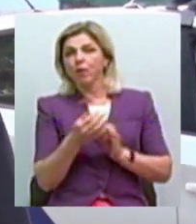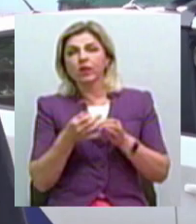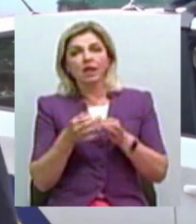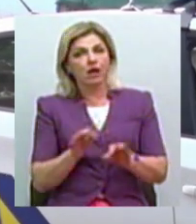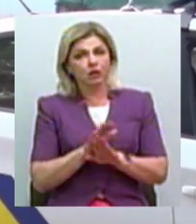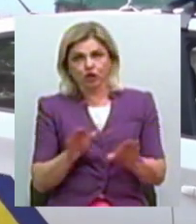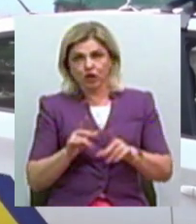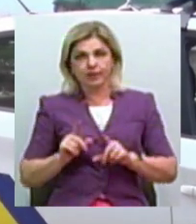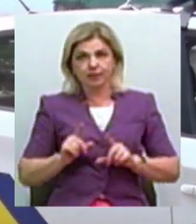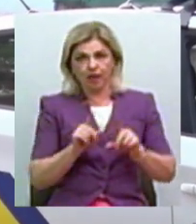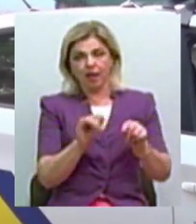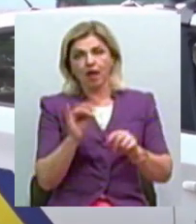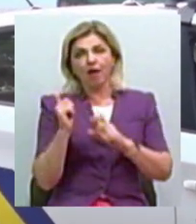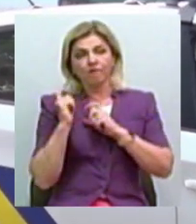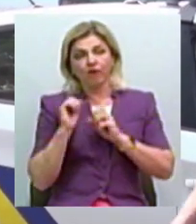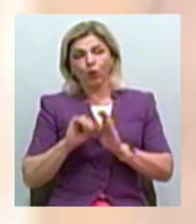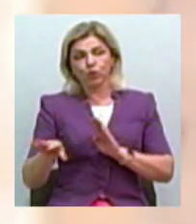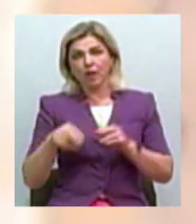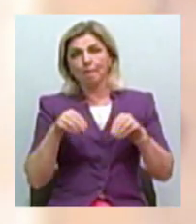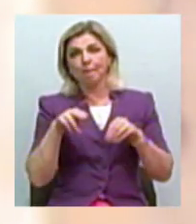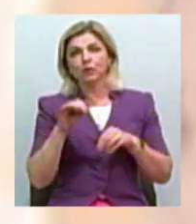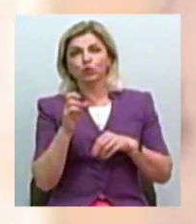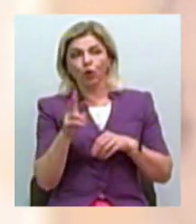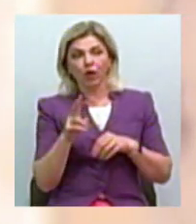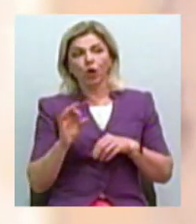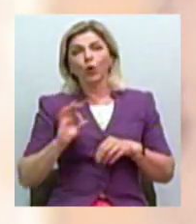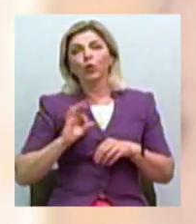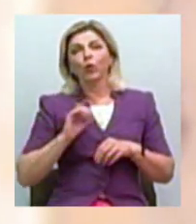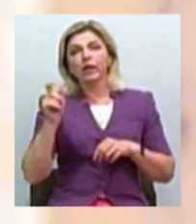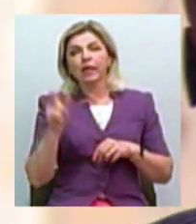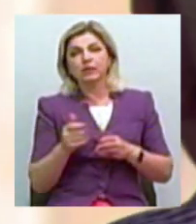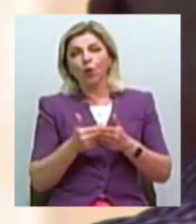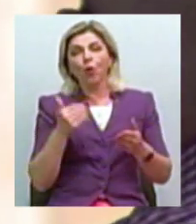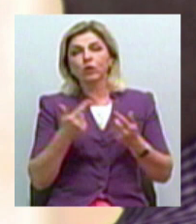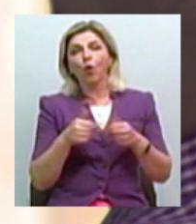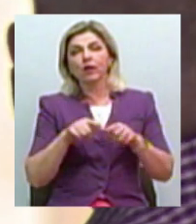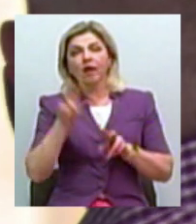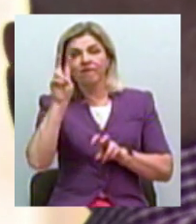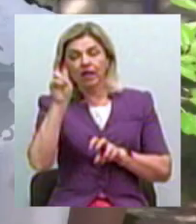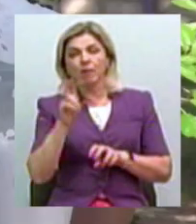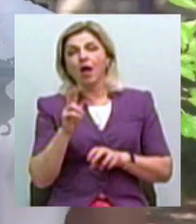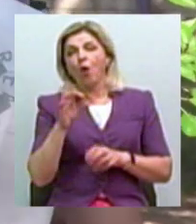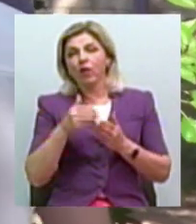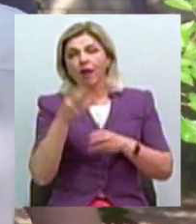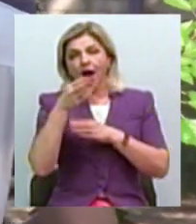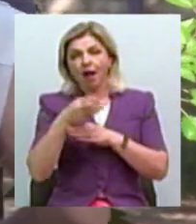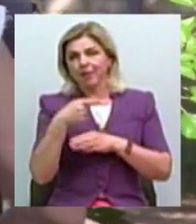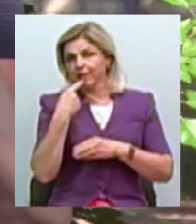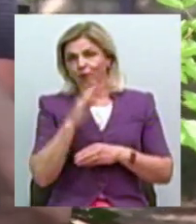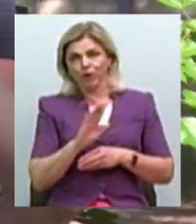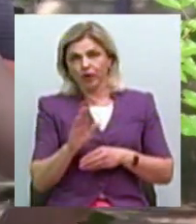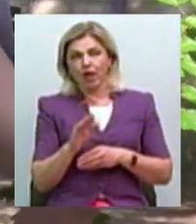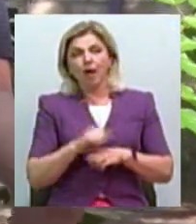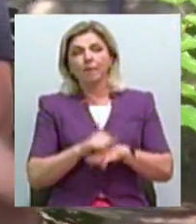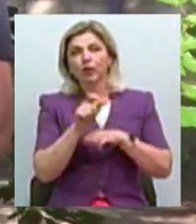і вигрузити пісок. Юрист від організації підрядника на камеру не говорить. Пікетувальникам пропонує